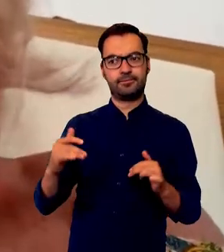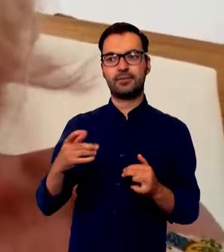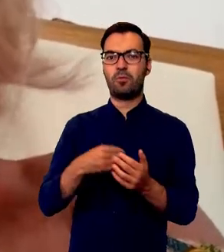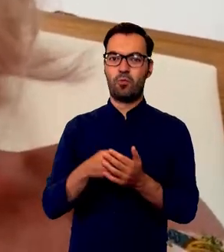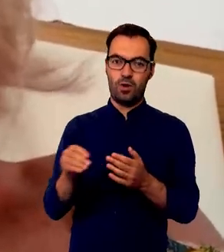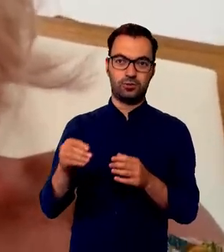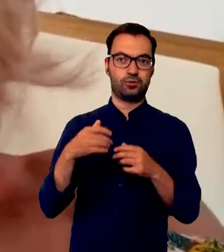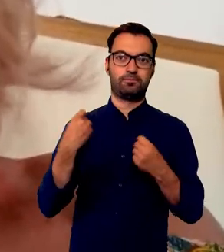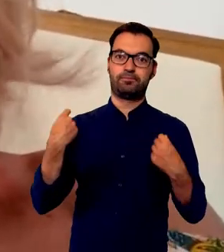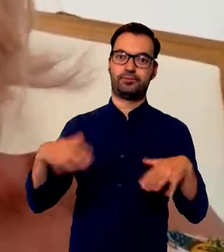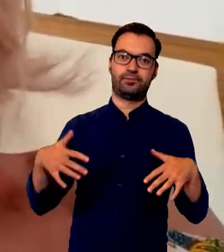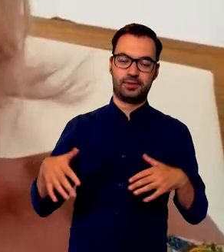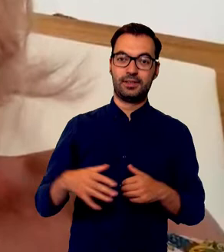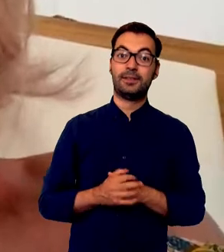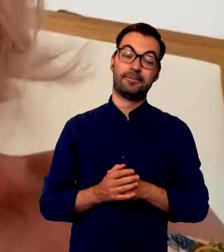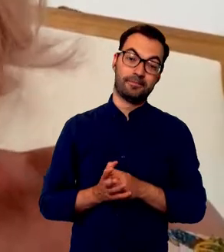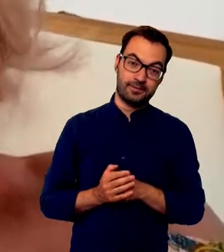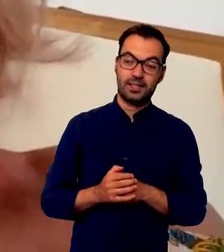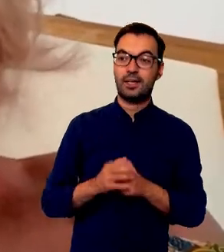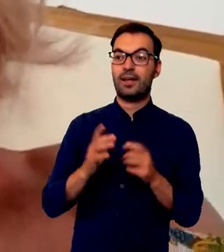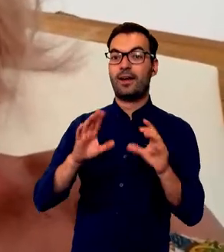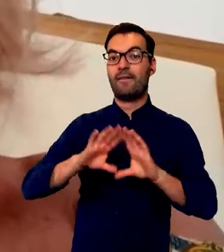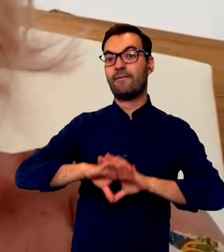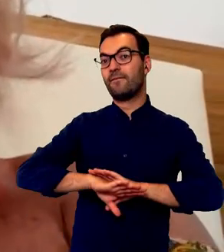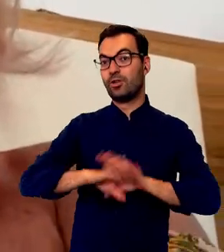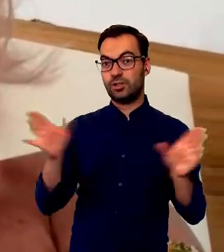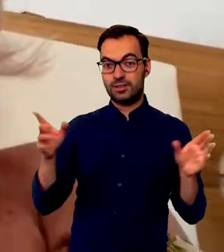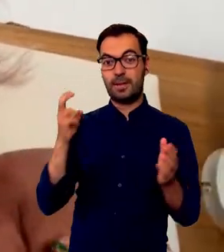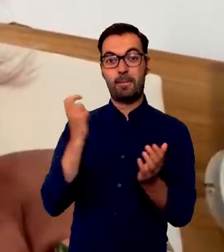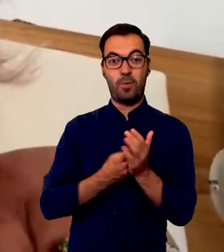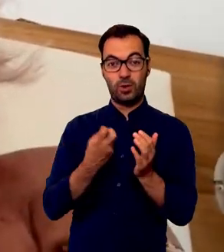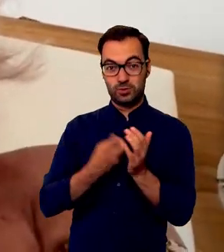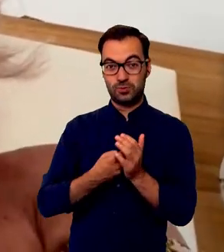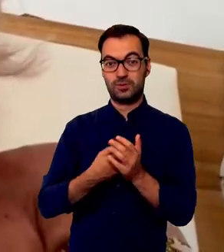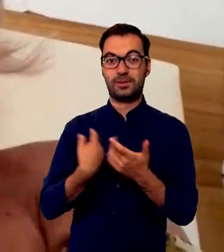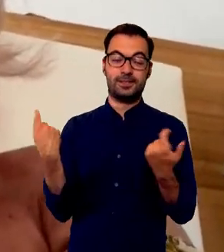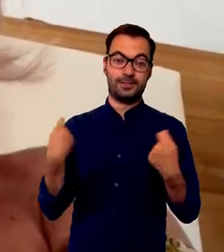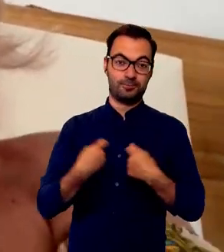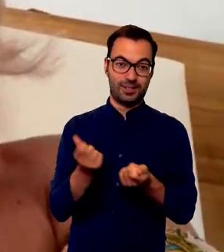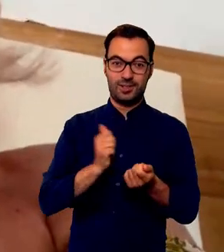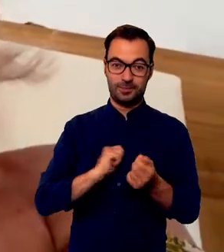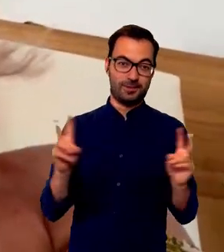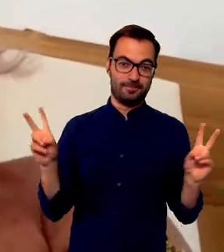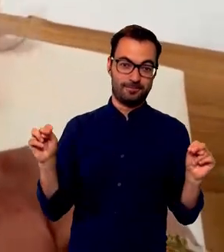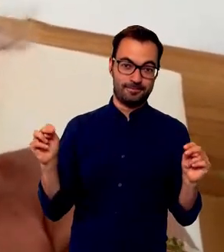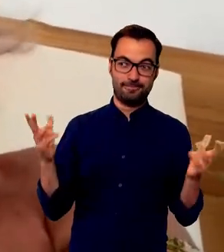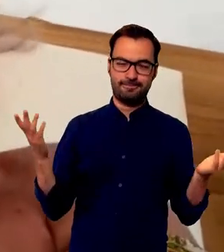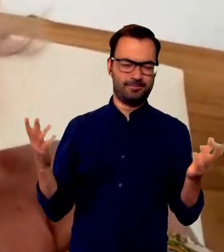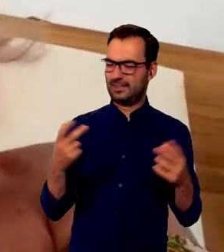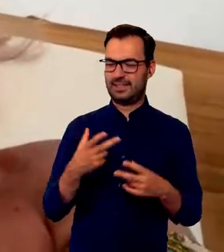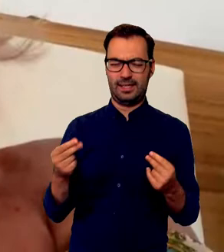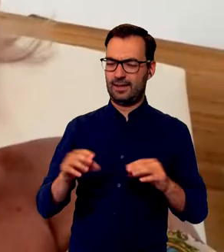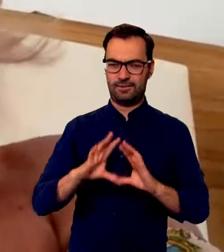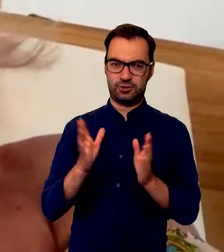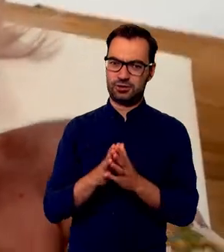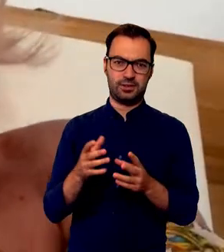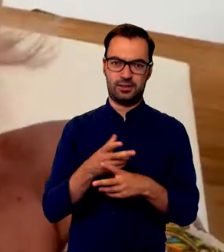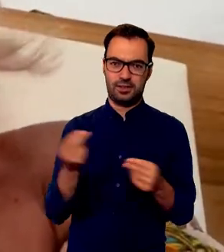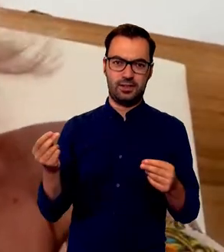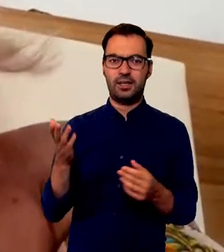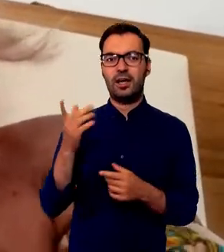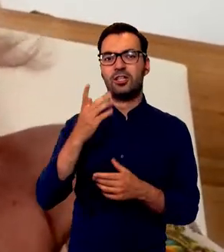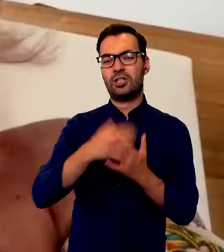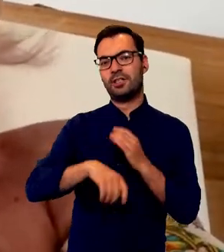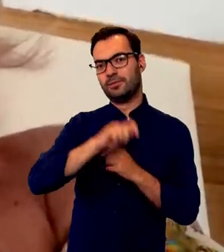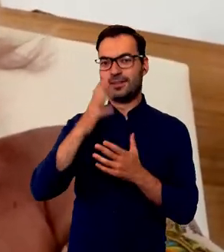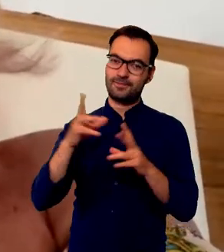płaci za nie bardzo wysokie ceny. Czy wszystkie się tam prostytuują i sprzedają swoje ciało? Nie wszystkie. Niektóre stanowią tam